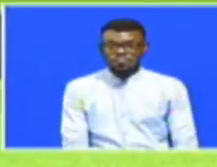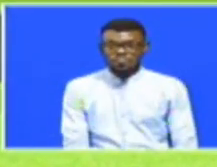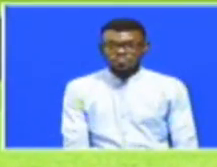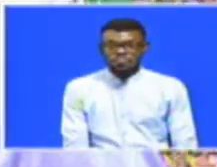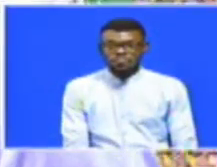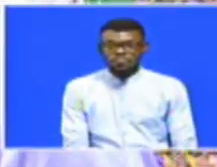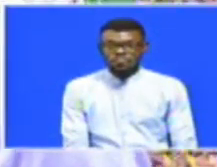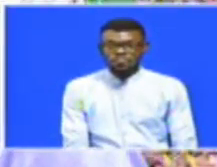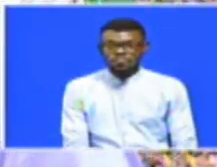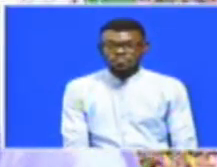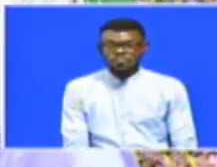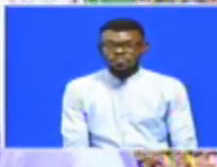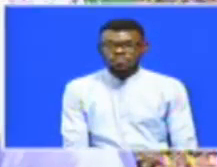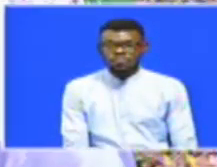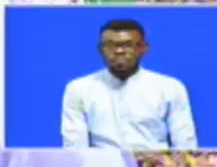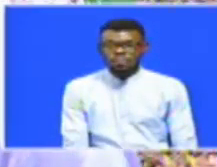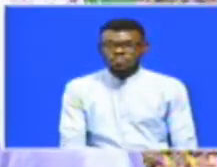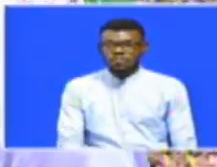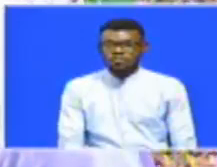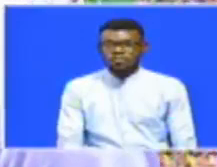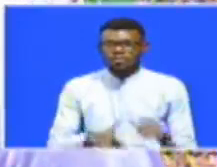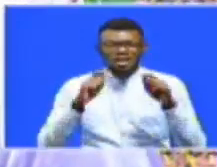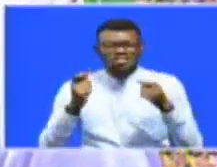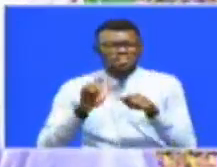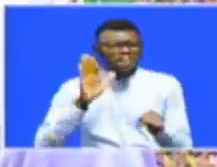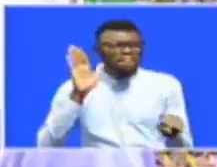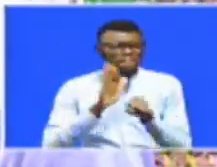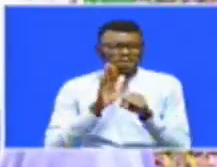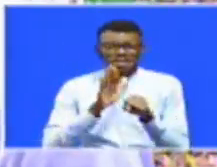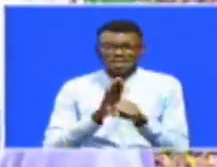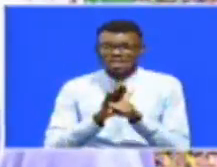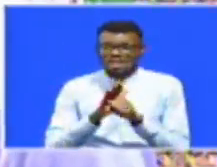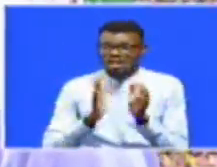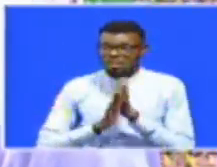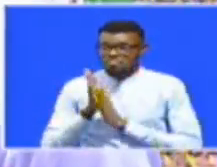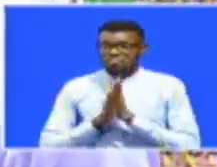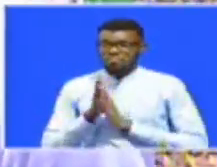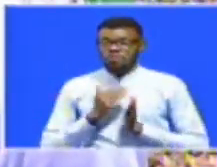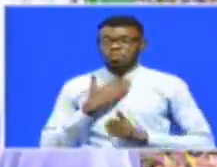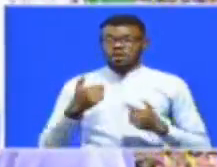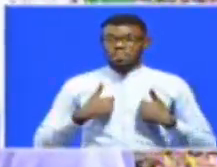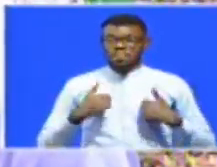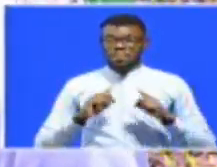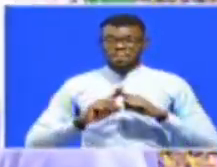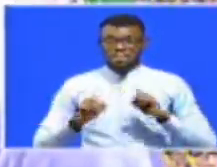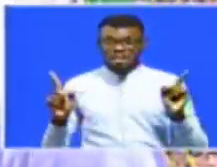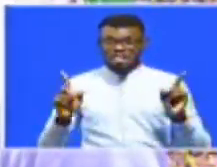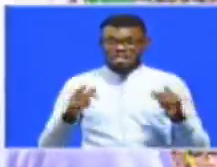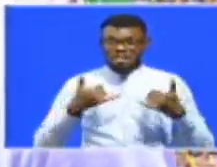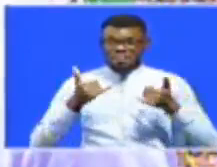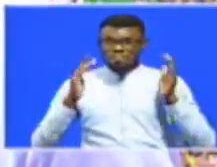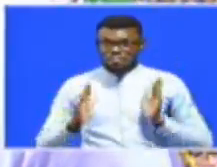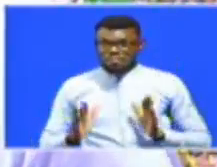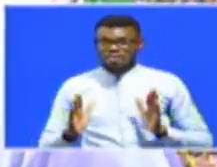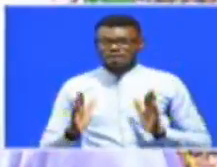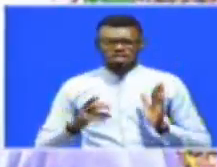zilikuja kweli siwezi kata after Africa Cup of Nation. Teams zilikuwa mingi sana. But unajua mchezaji akichezea club yuko